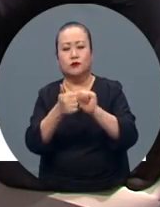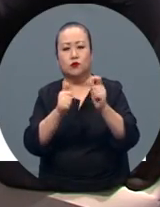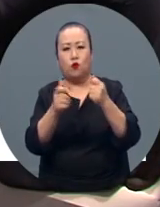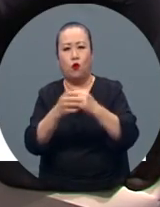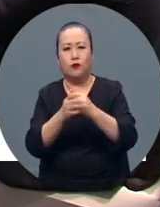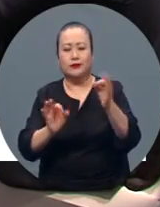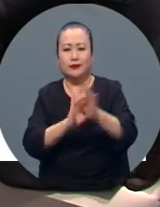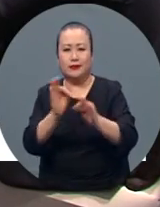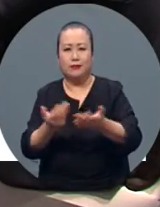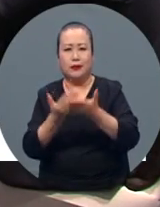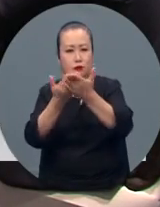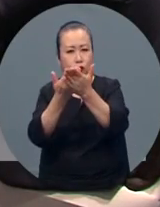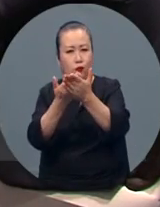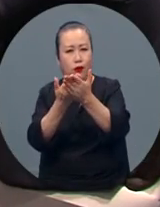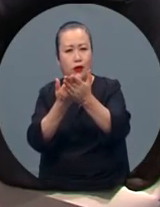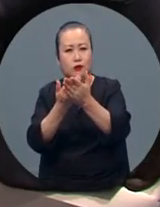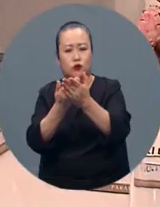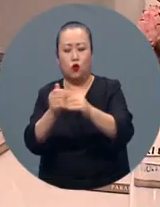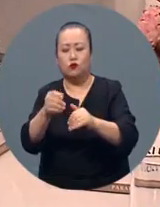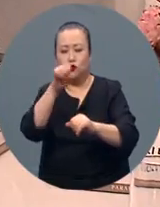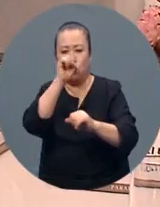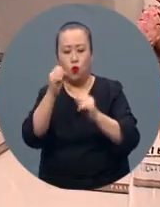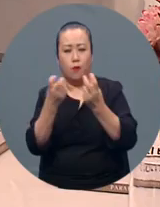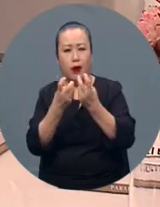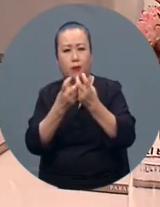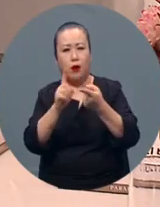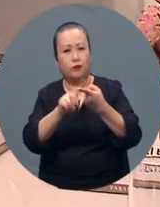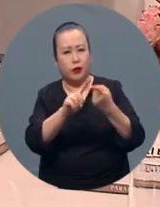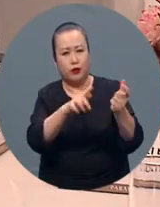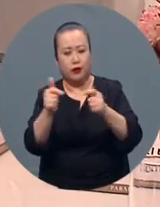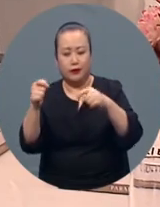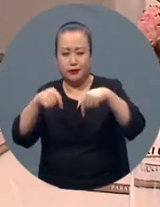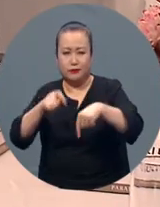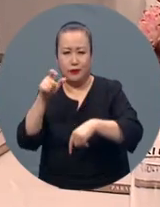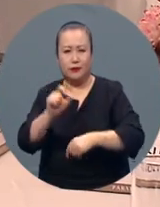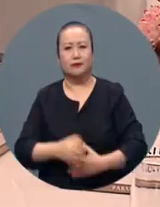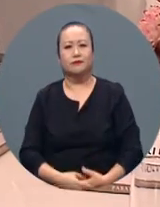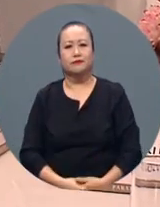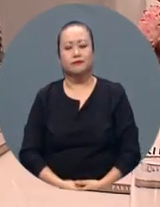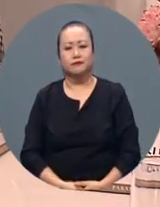파생상품 시장 활성화와 순기능 방안 모색을 강화해 나갈 계획입니다.